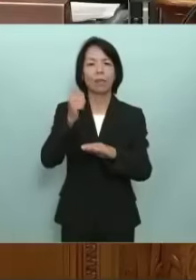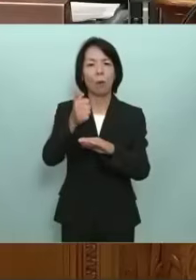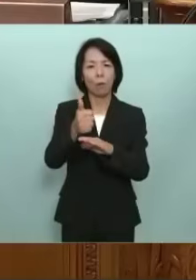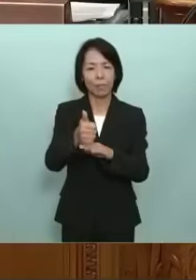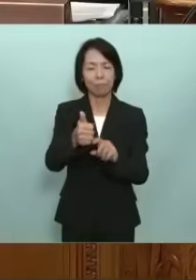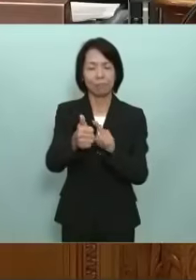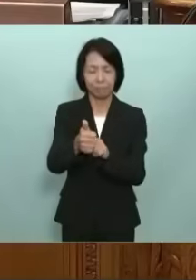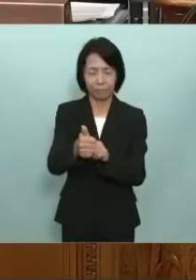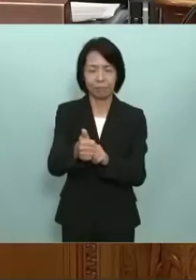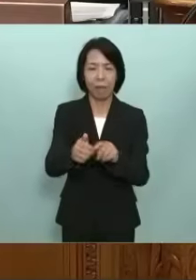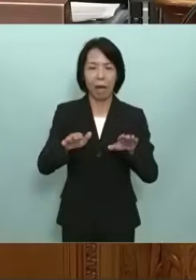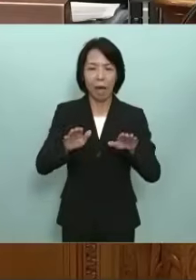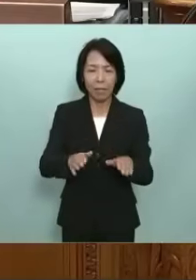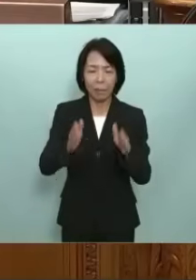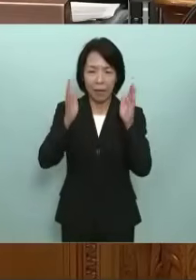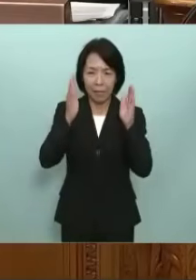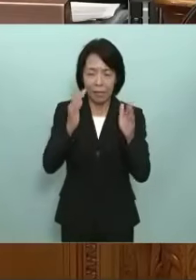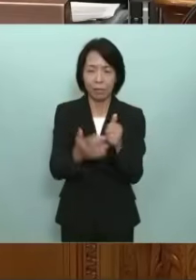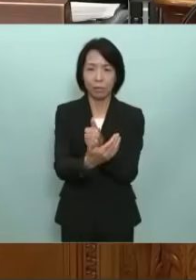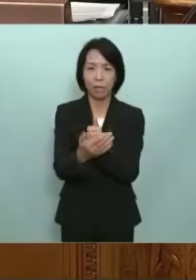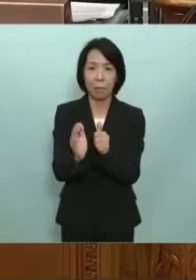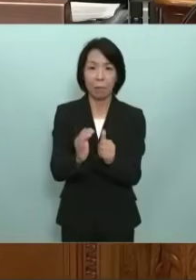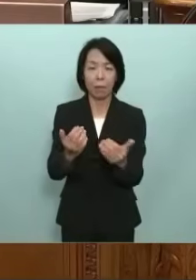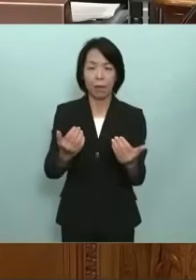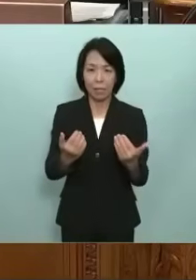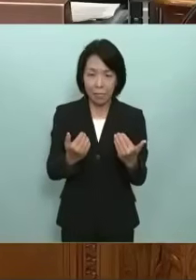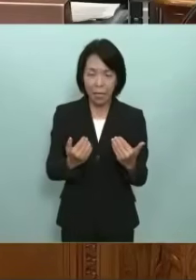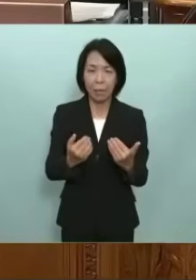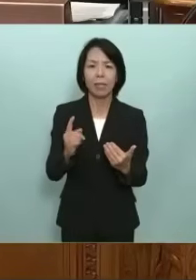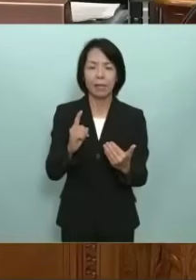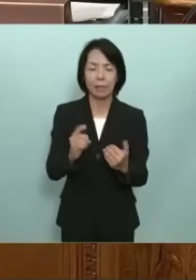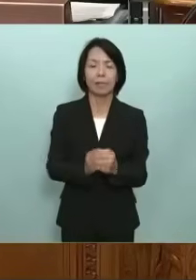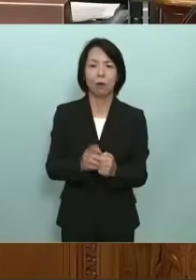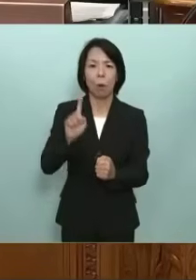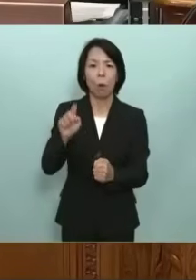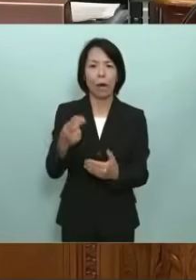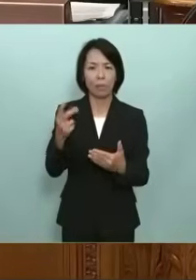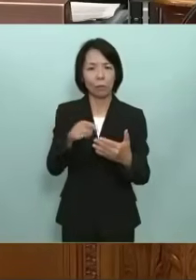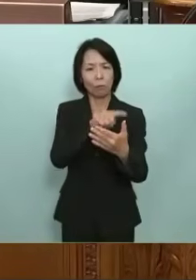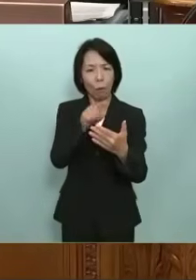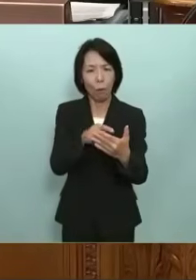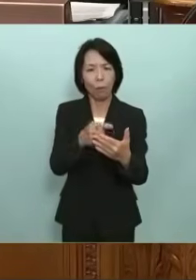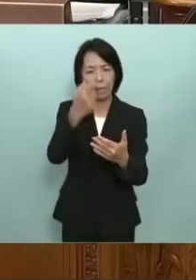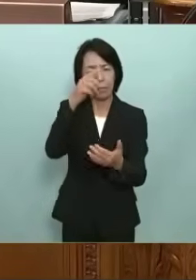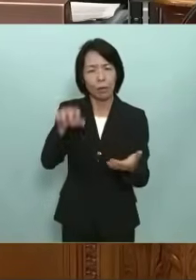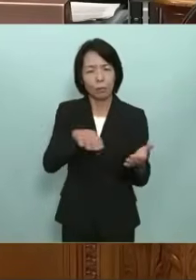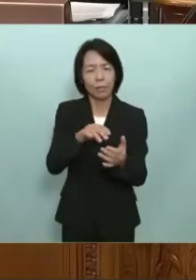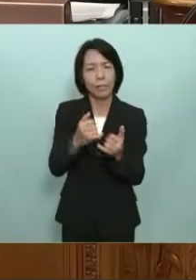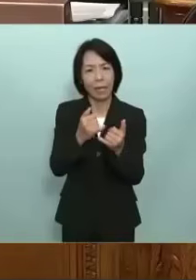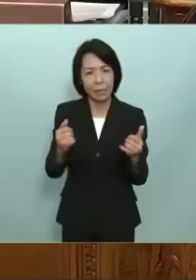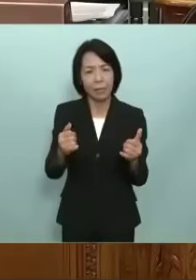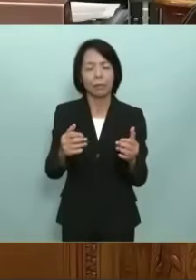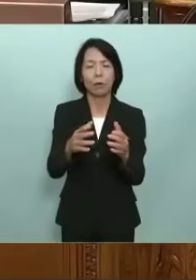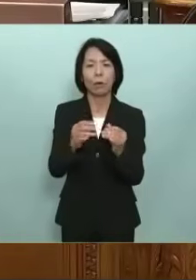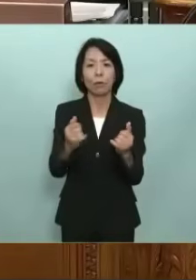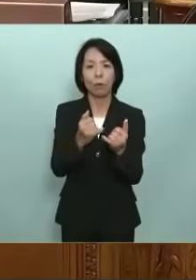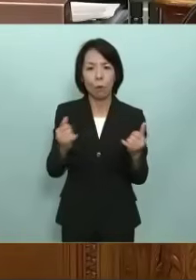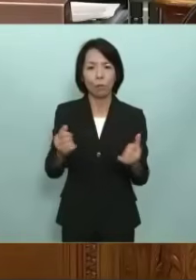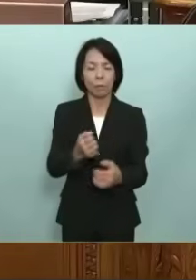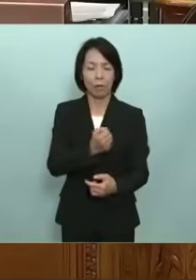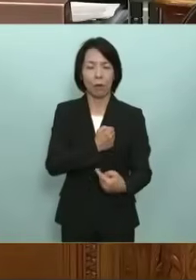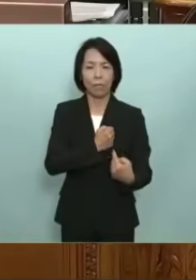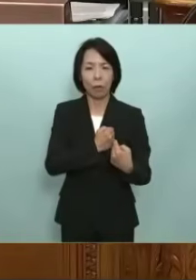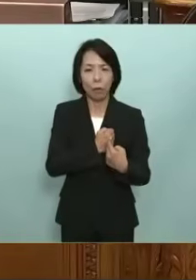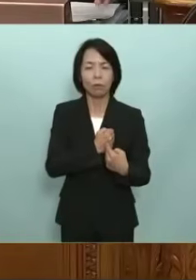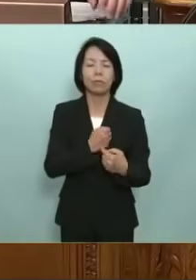総理が今全力で守らなければならないのは野の被災者をはめとした国民の命と暮らしで